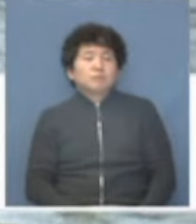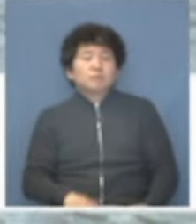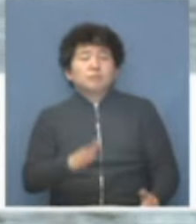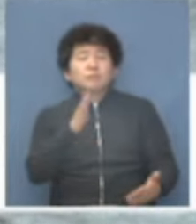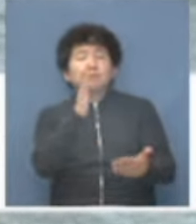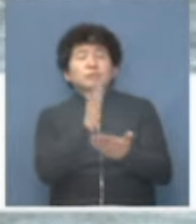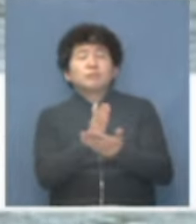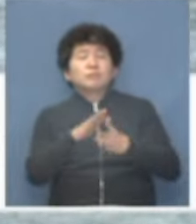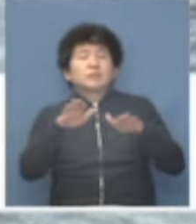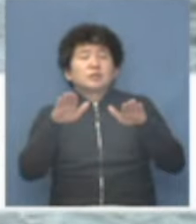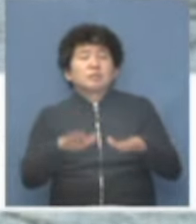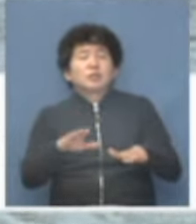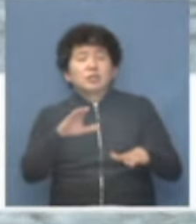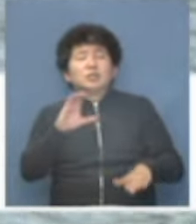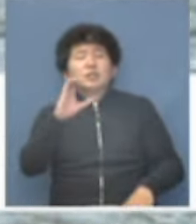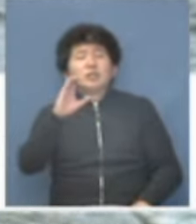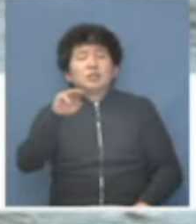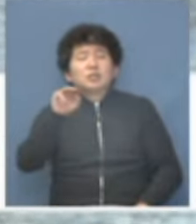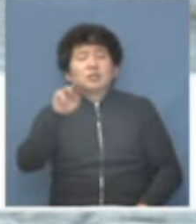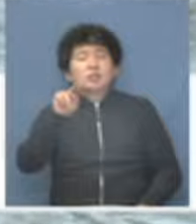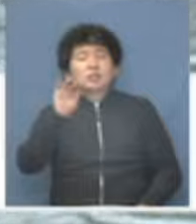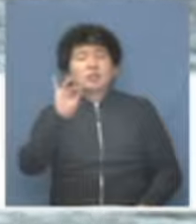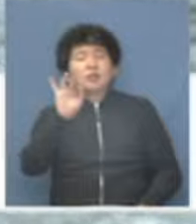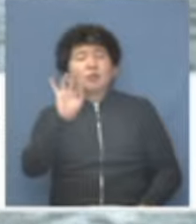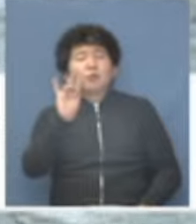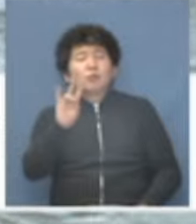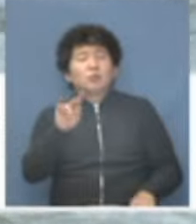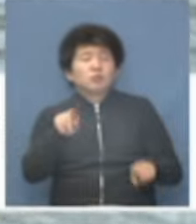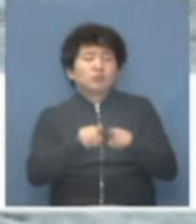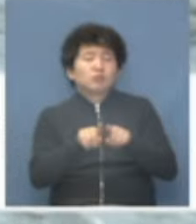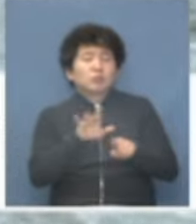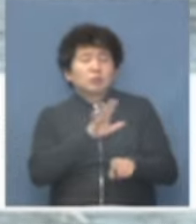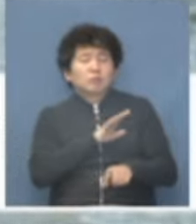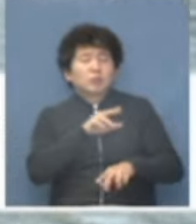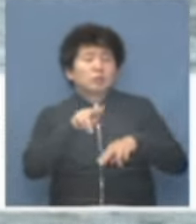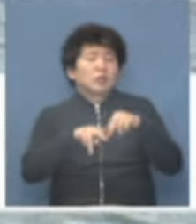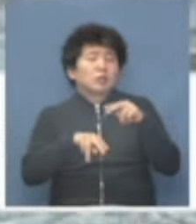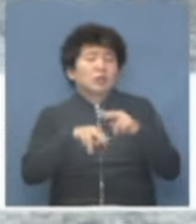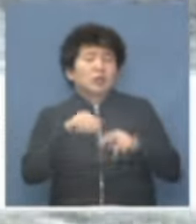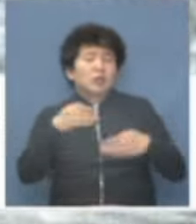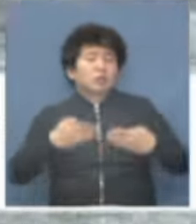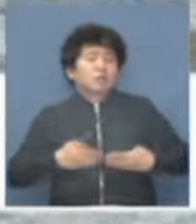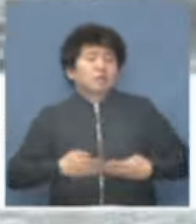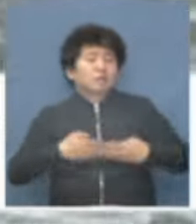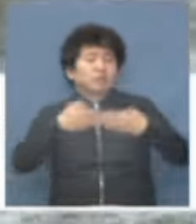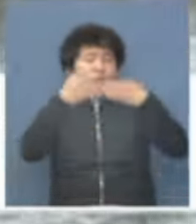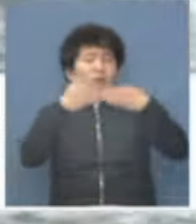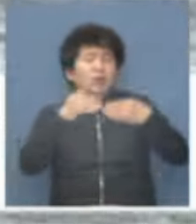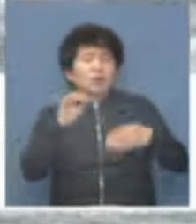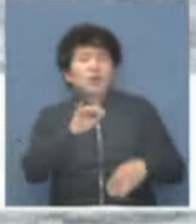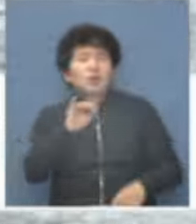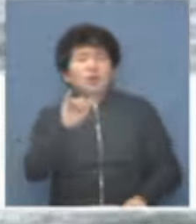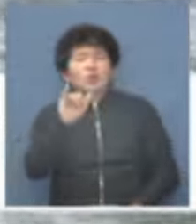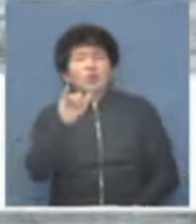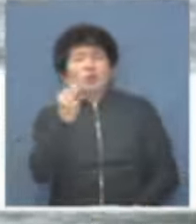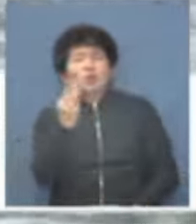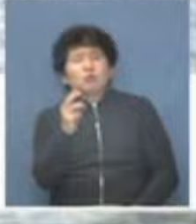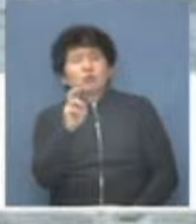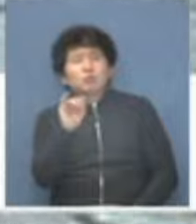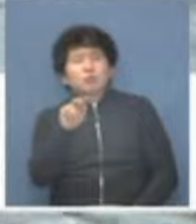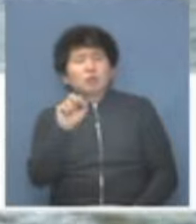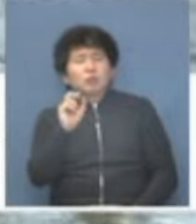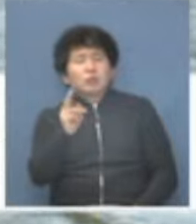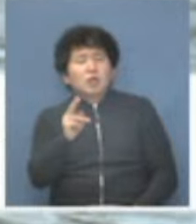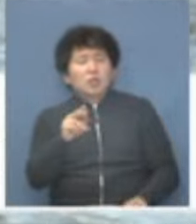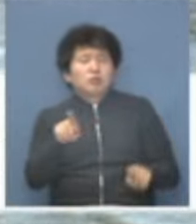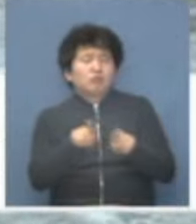Есть участок, стадион, там тоже была построена дамба, а также в селе Ужбулак. На участках работали 6 человек, была